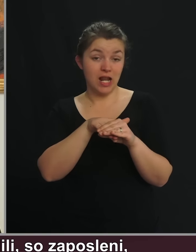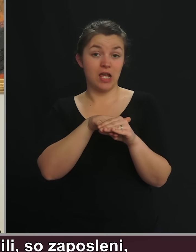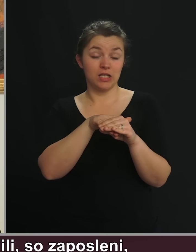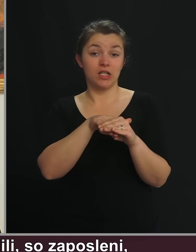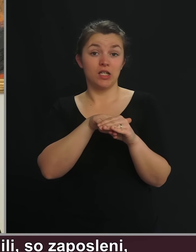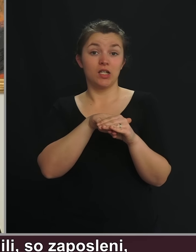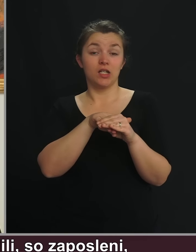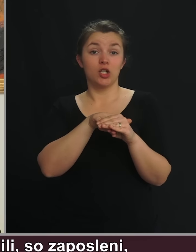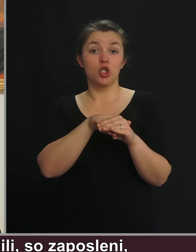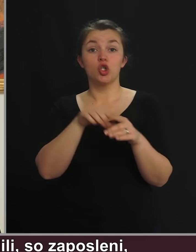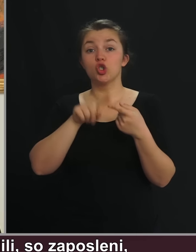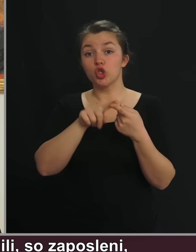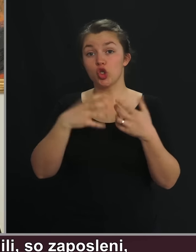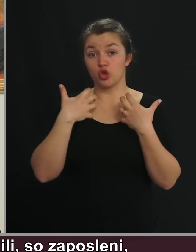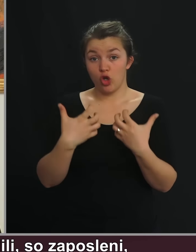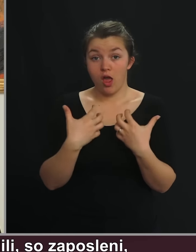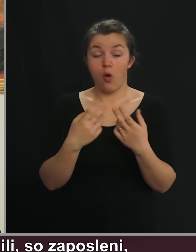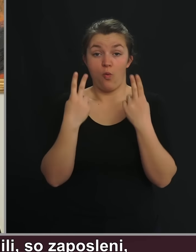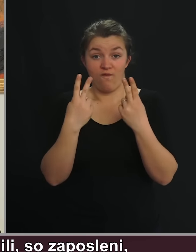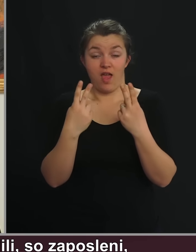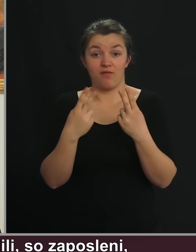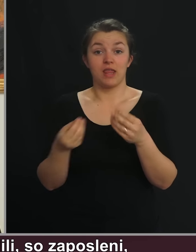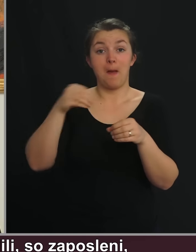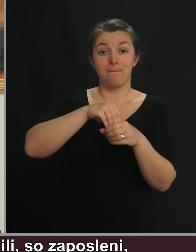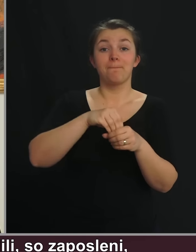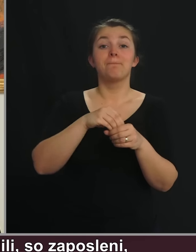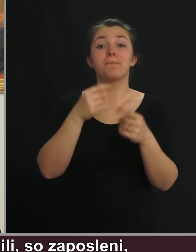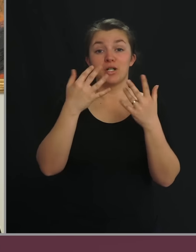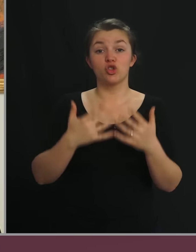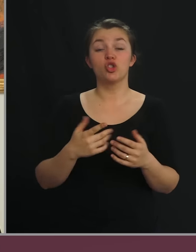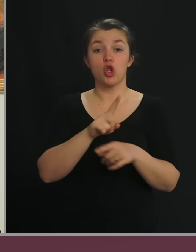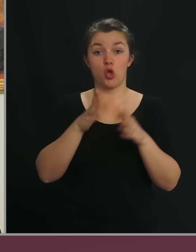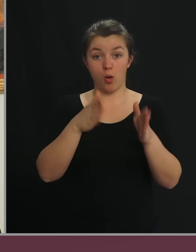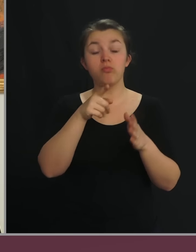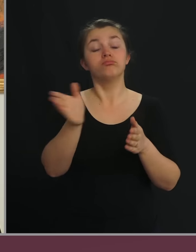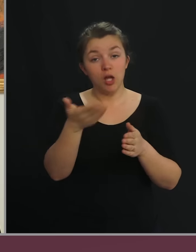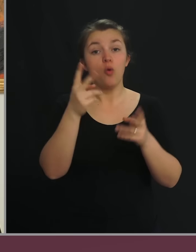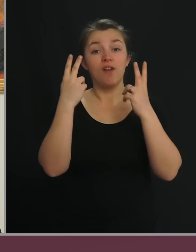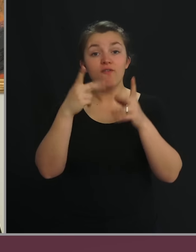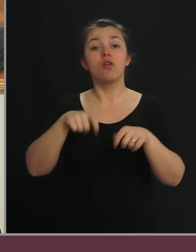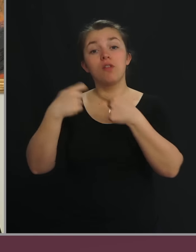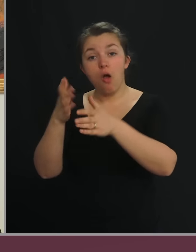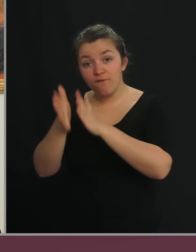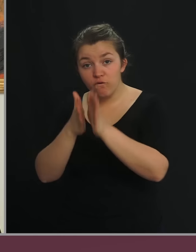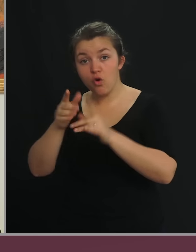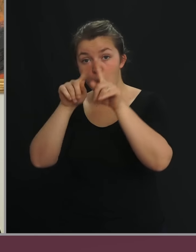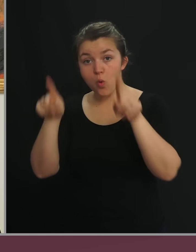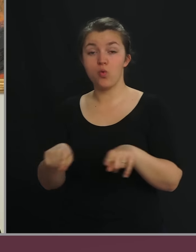ne, če želijo uveljavljati prišteto dobo, ne, ne jo uveljavljajo, ne, dajo vlogo,